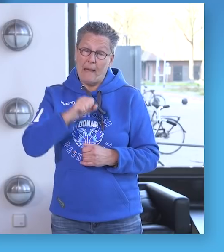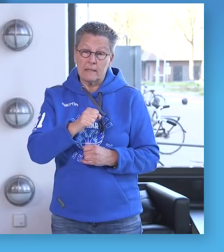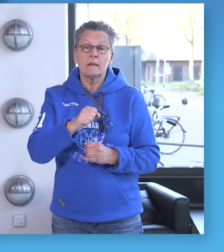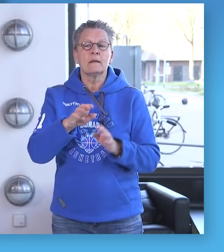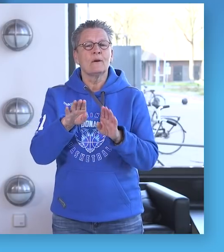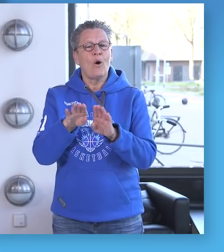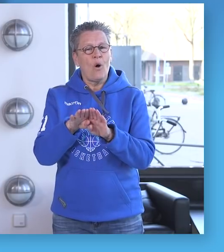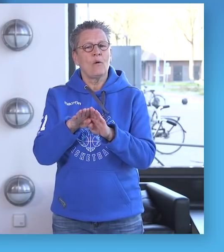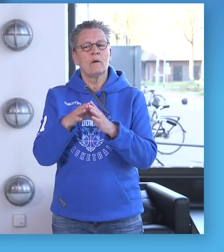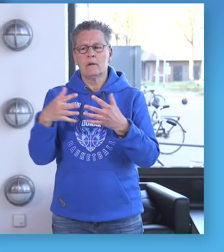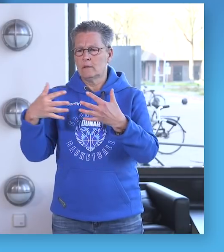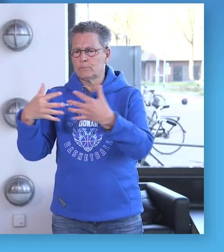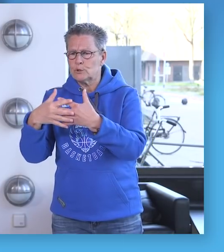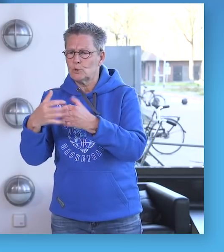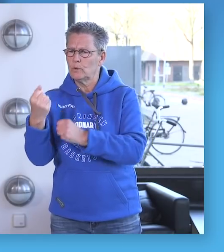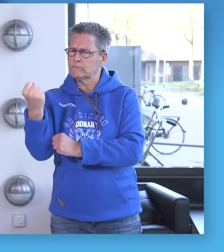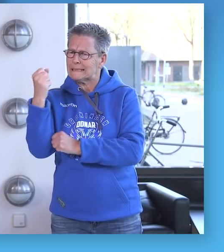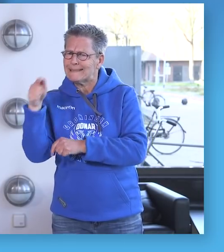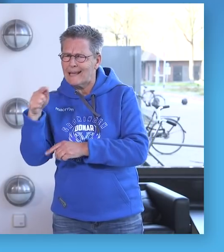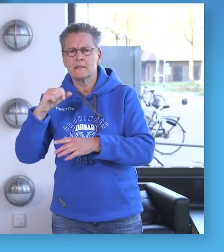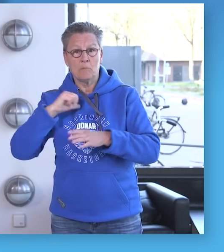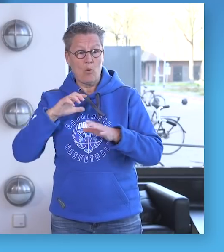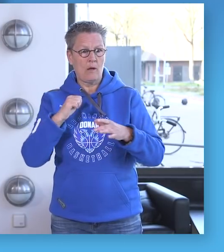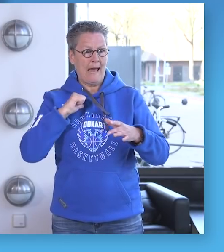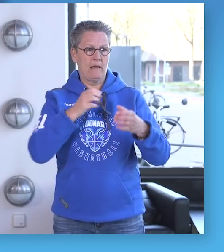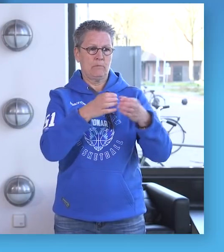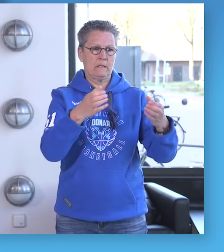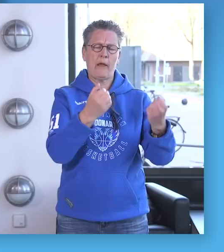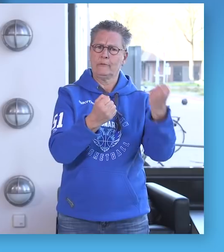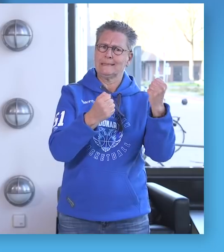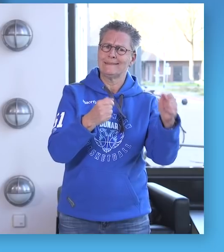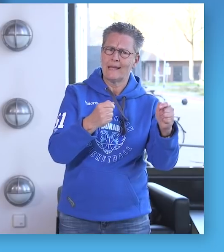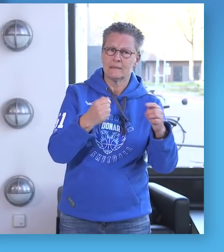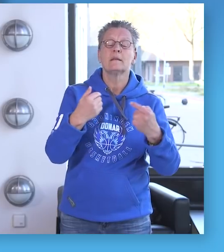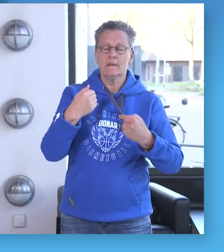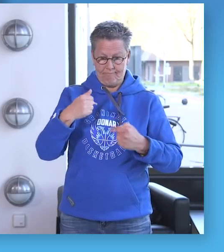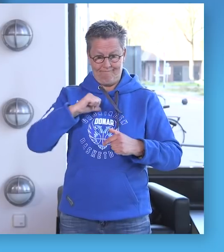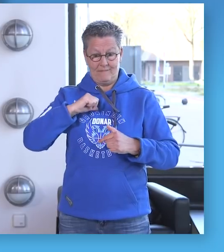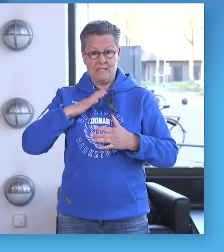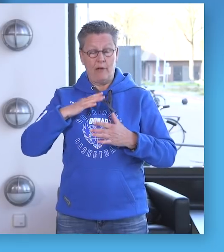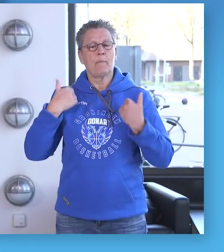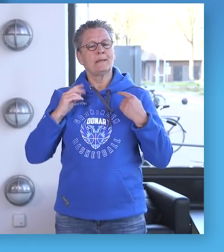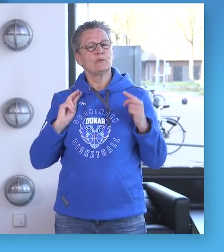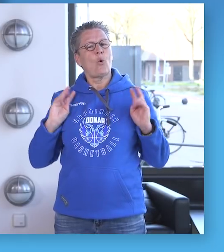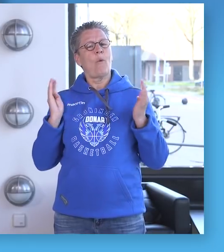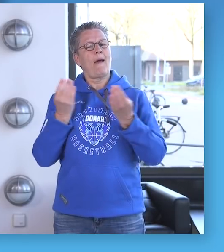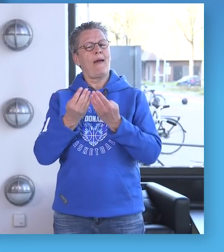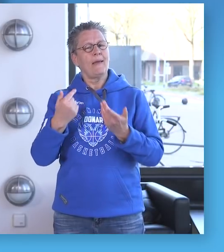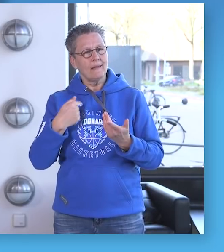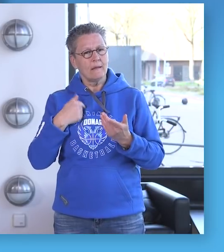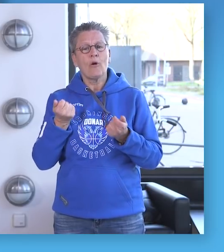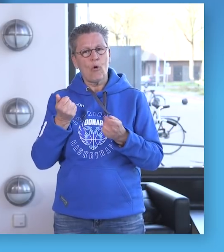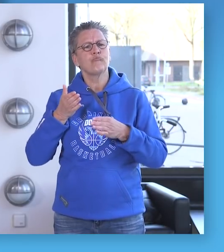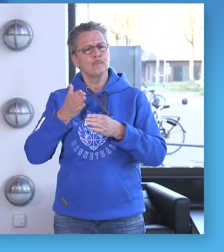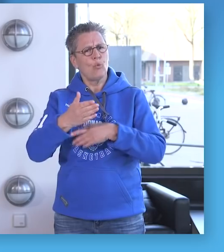sterkte van een bestuur, de sterkte van je eigen bedrijf en de sterkte gewoon van de mensen om je heen maakt dat je als het ware deze tijd